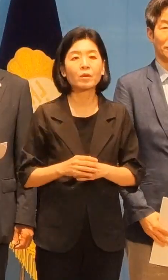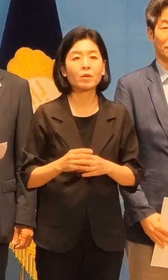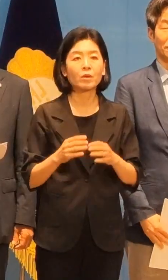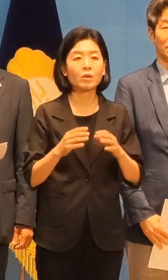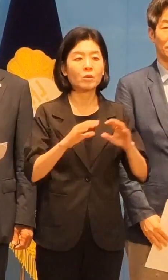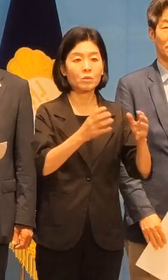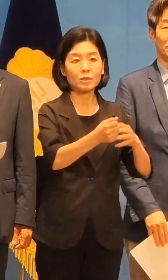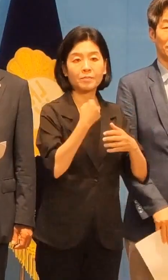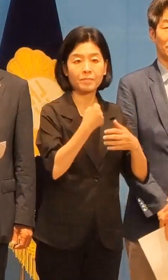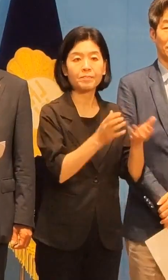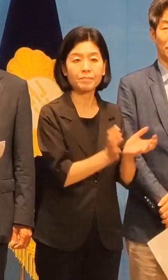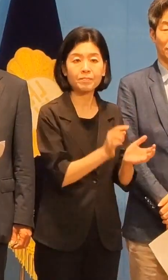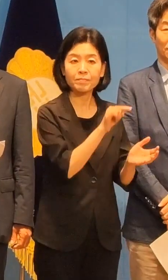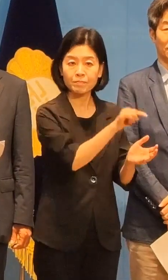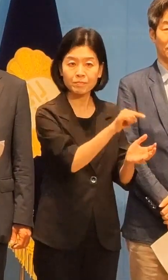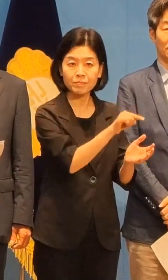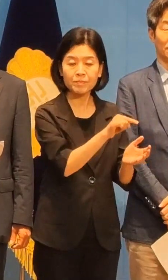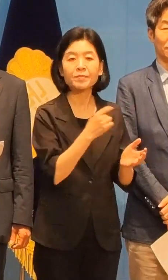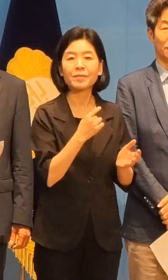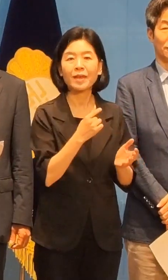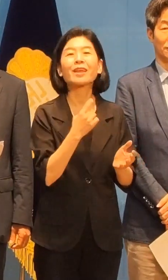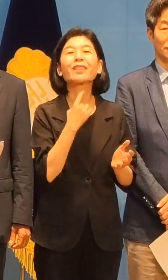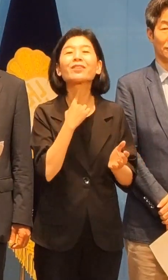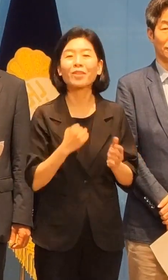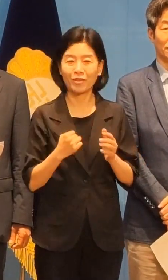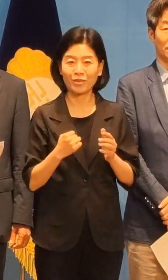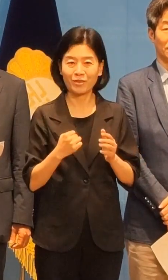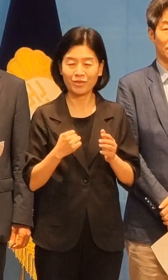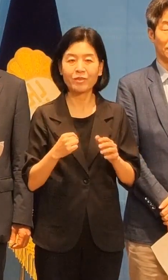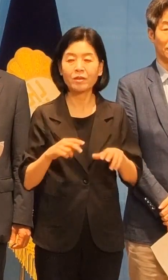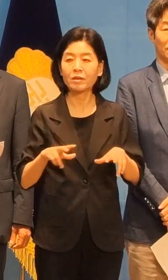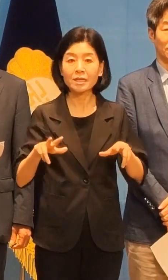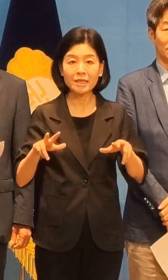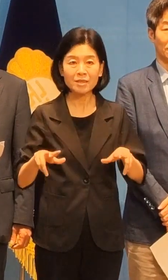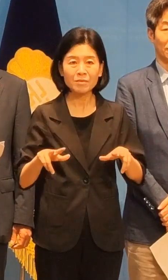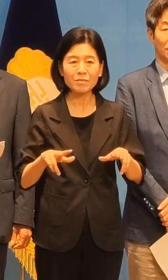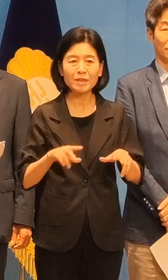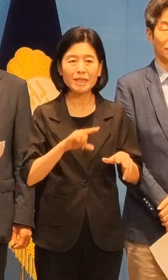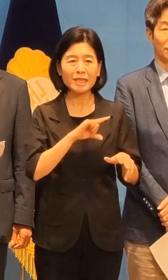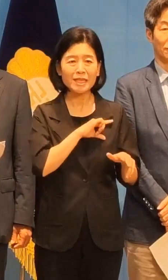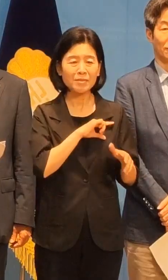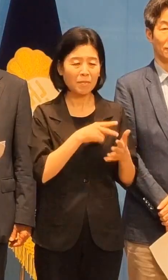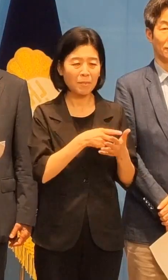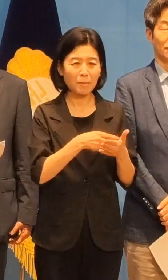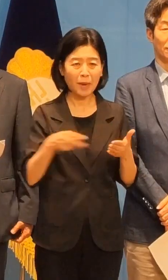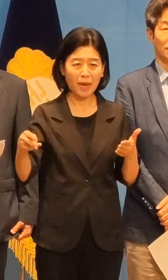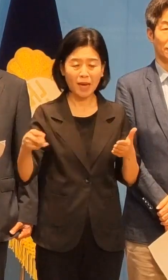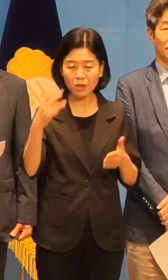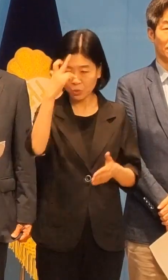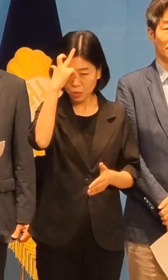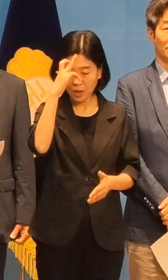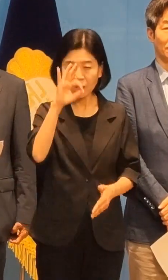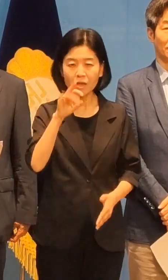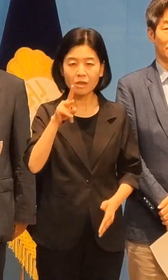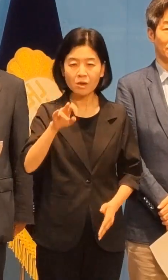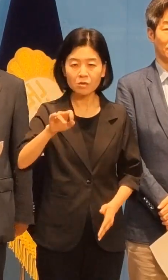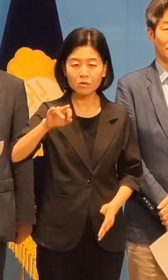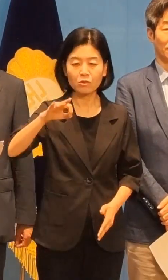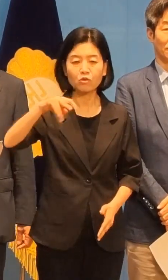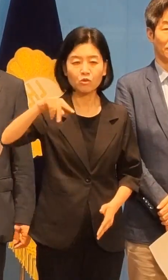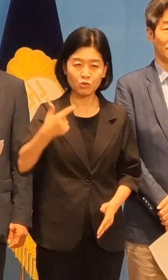국민의힘 출신 지금은 제명이 됐습니다마는 최영중 전